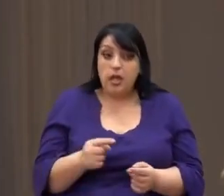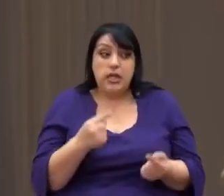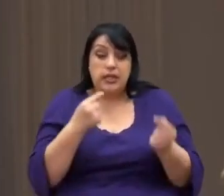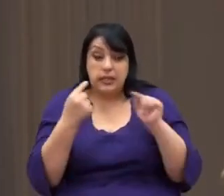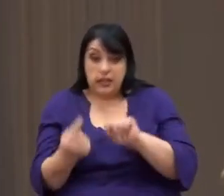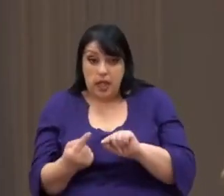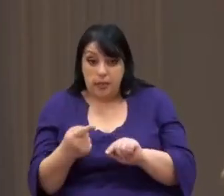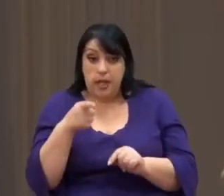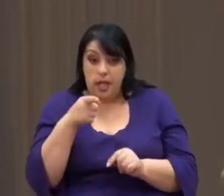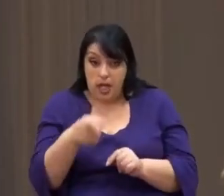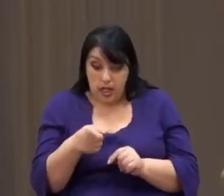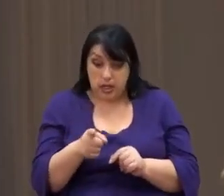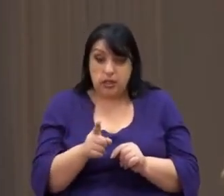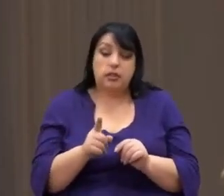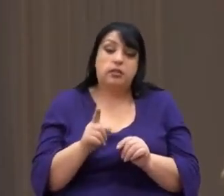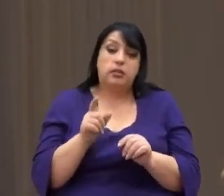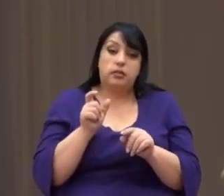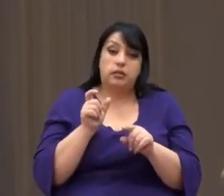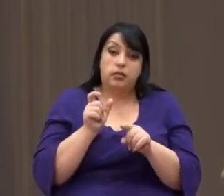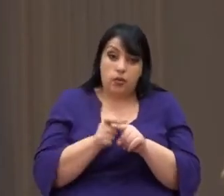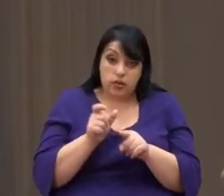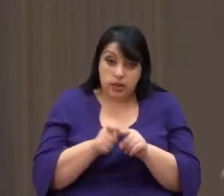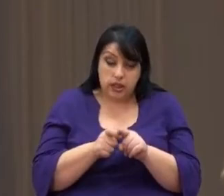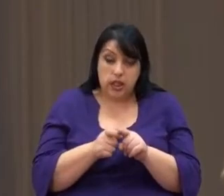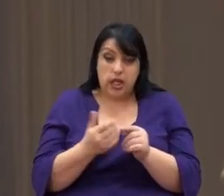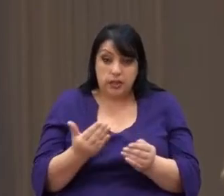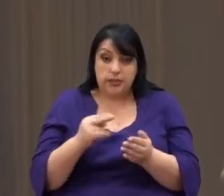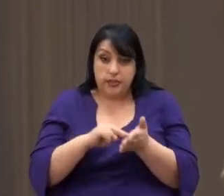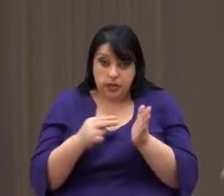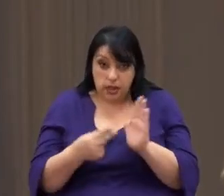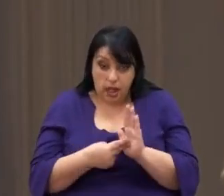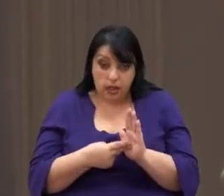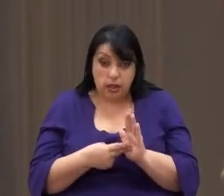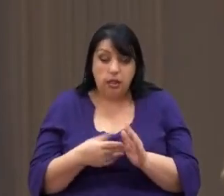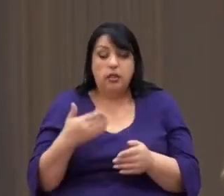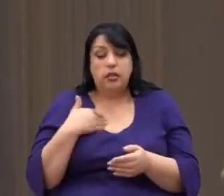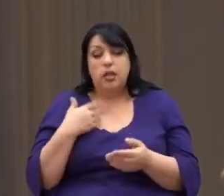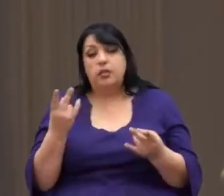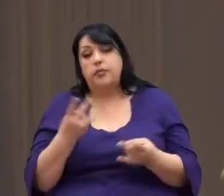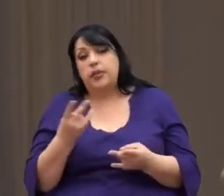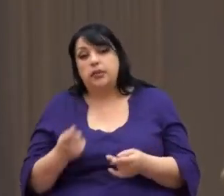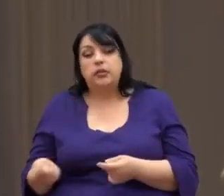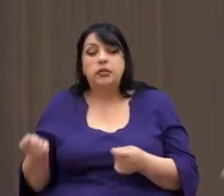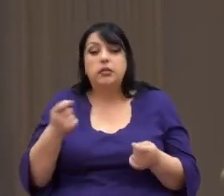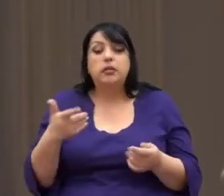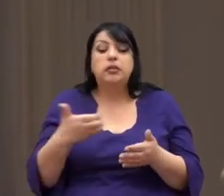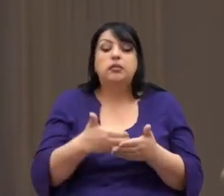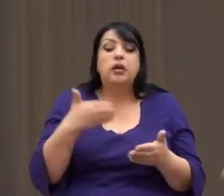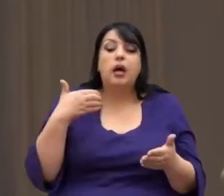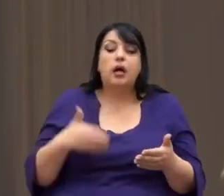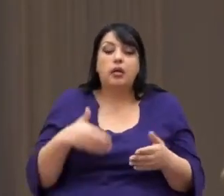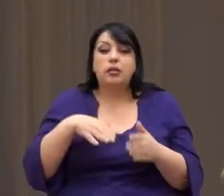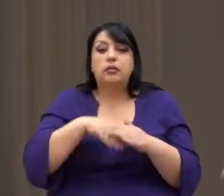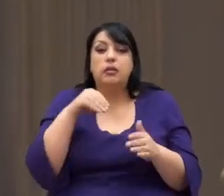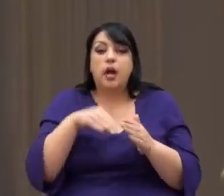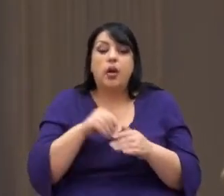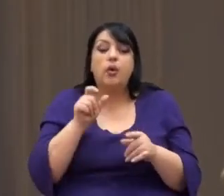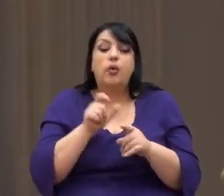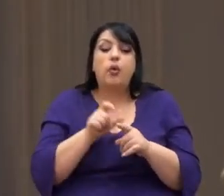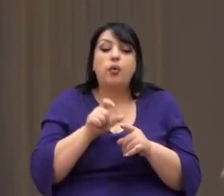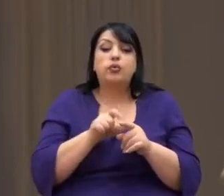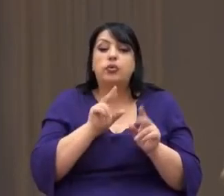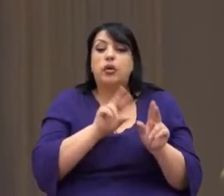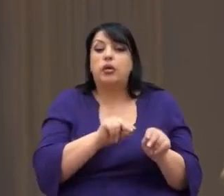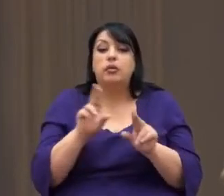այս նախաձեռնությանը, ուրեմն պետք է առաջ բերեն իրենց նախընտրական խոստումներին համապատասխան